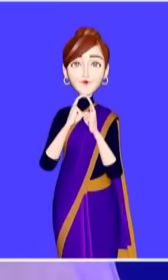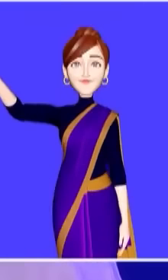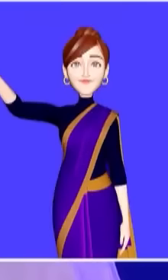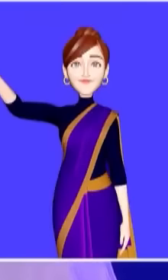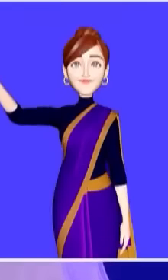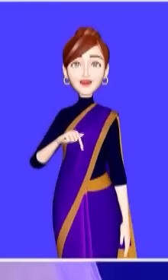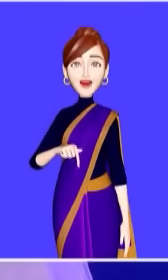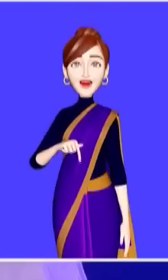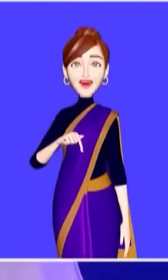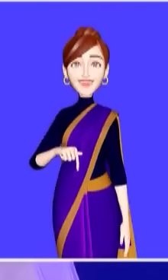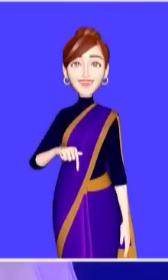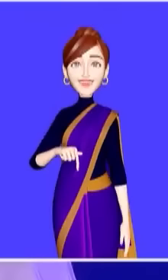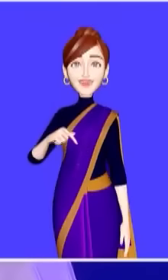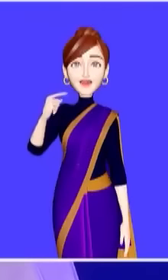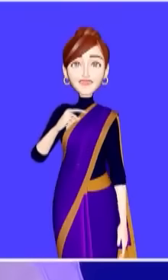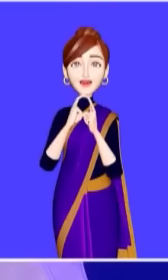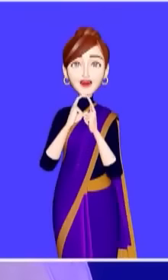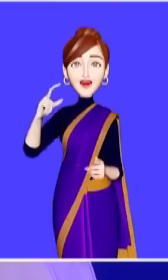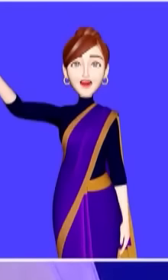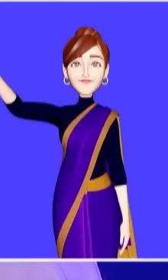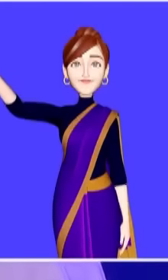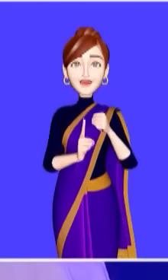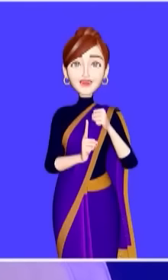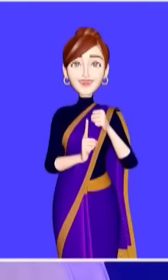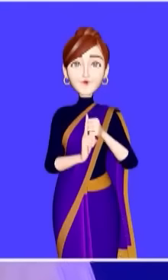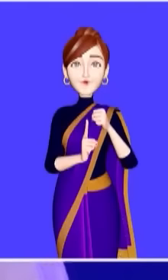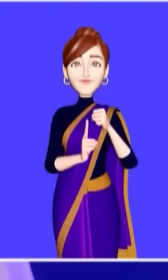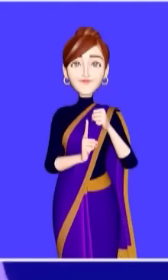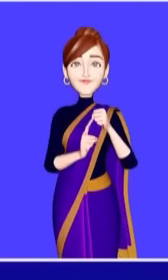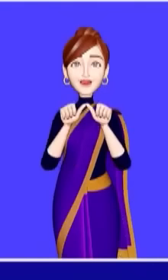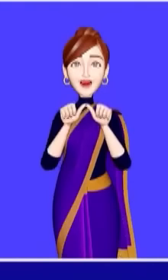मानवता के कल्याण की अहम कड़ी बनेगा।